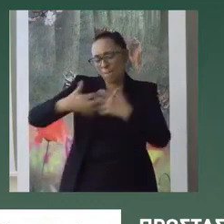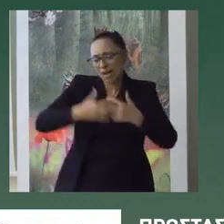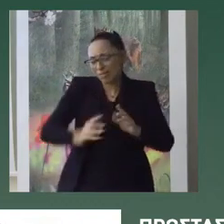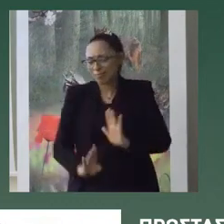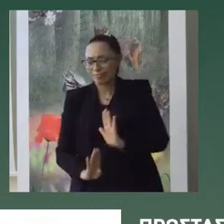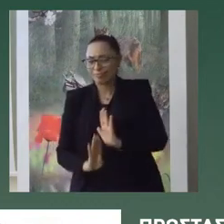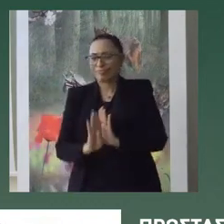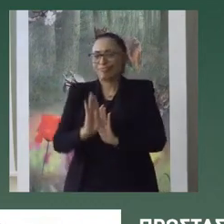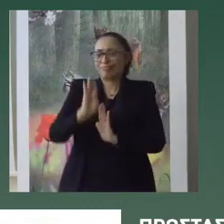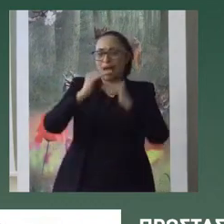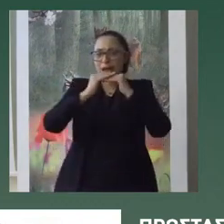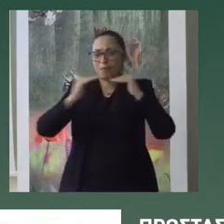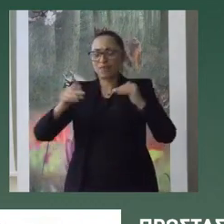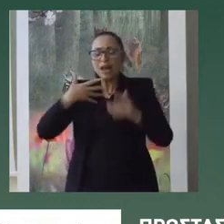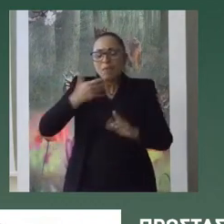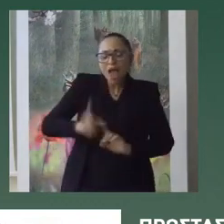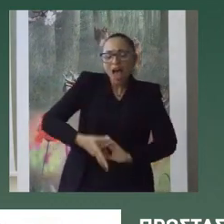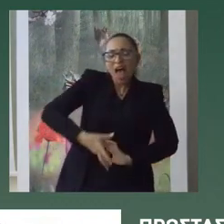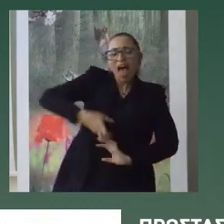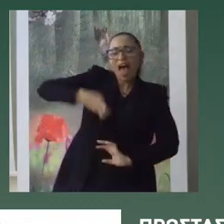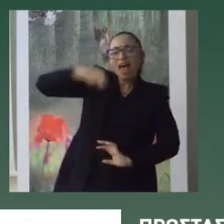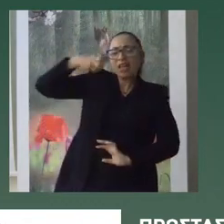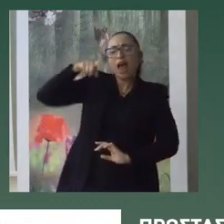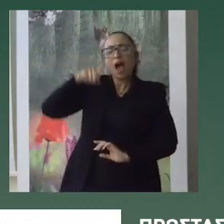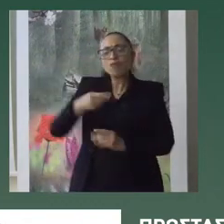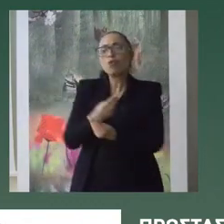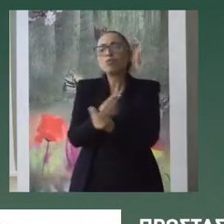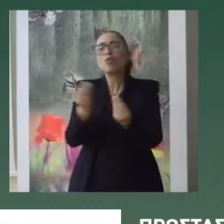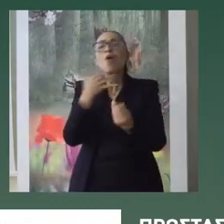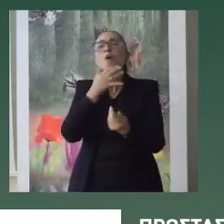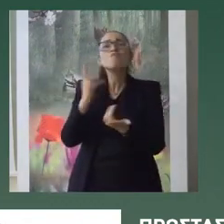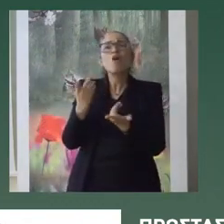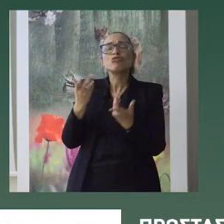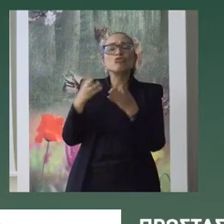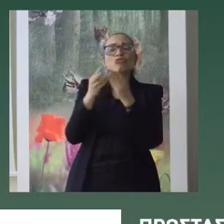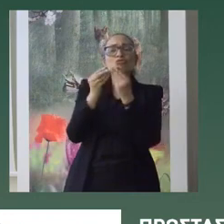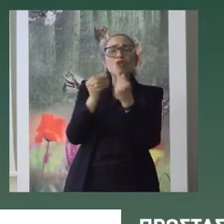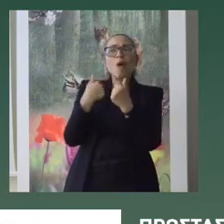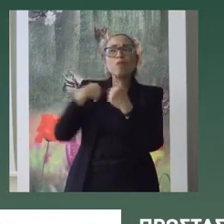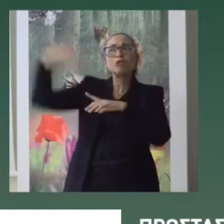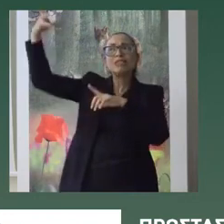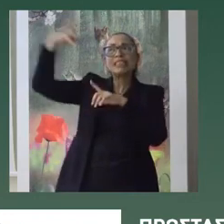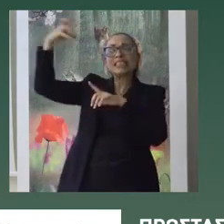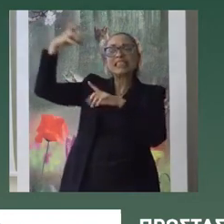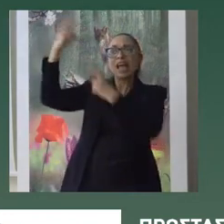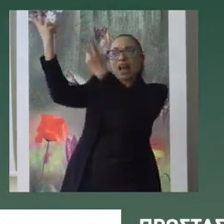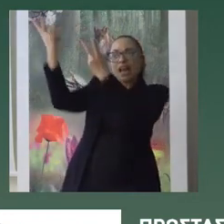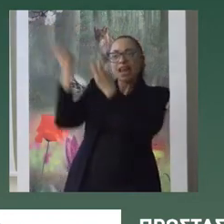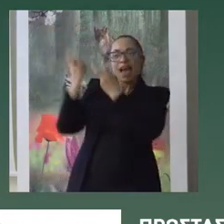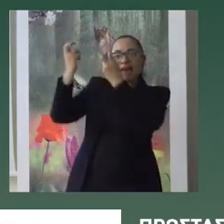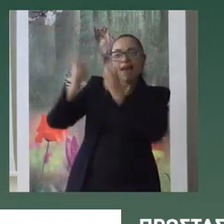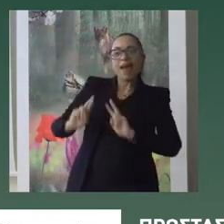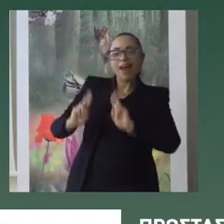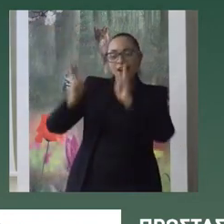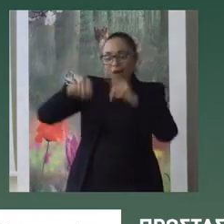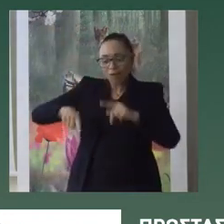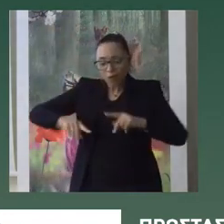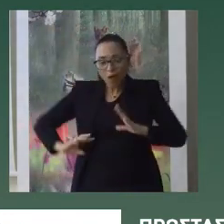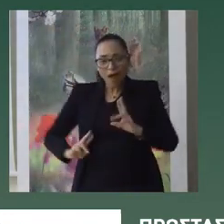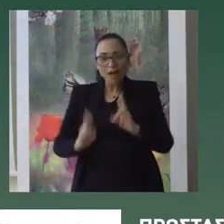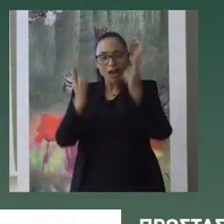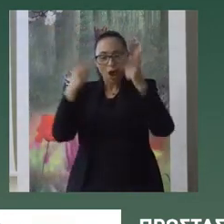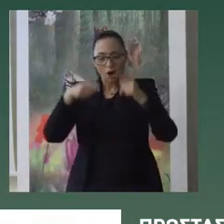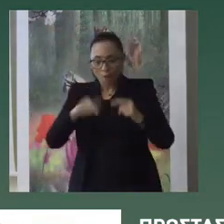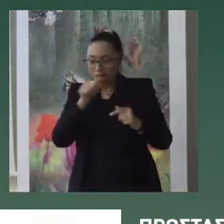επιφάνεια, χρησιμοποιείται μια αντλία, η οποία όμως τροφοδοτείται από ηλιακούς συλλέκτες. Άρα ηλιακή ενέργεια ενεργοποιεί την